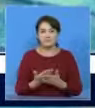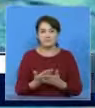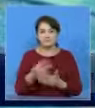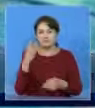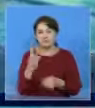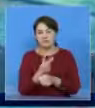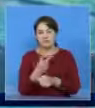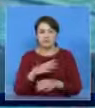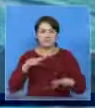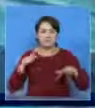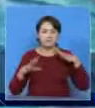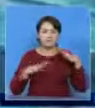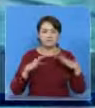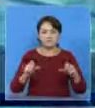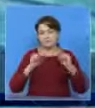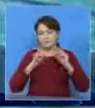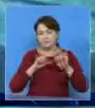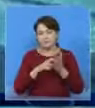Двухразовые тренировки, также спортзал.